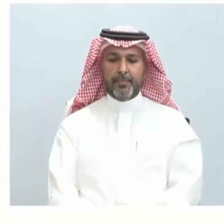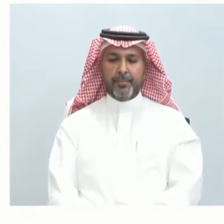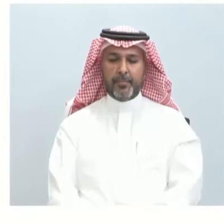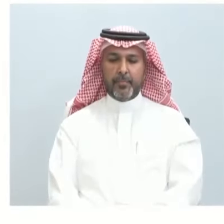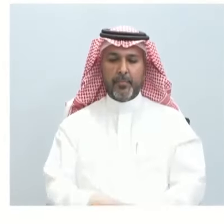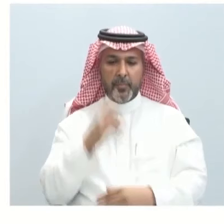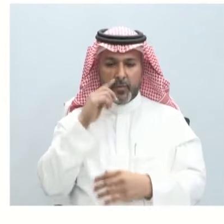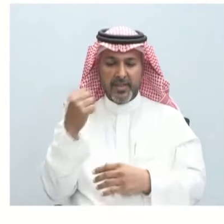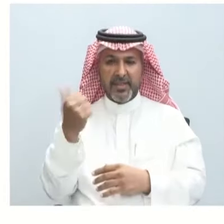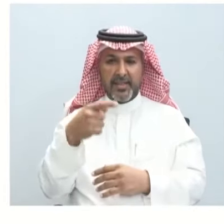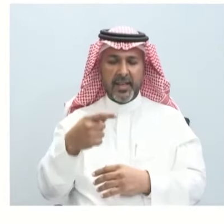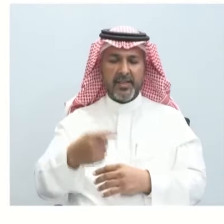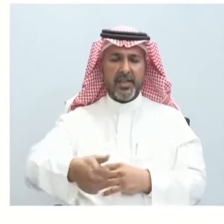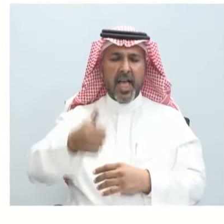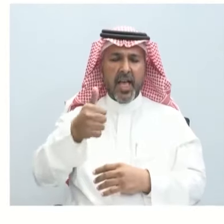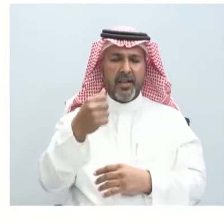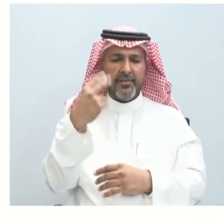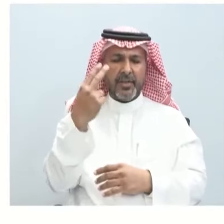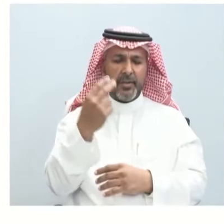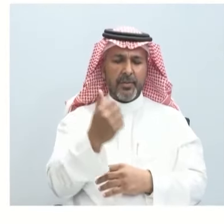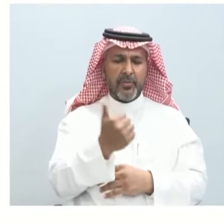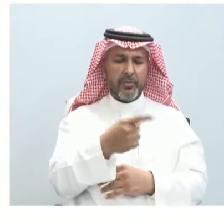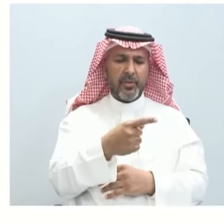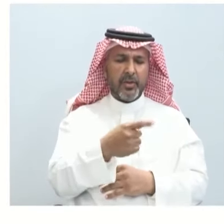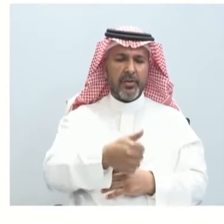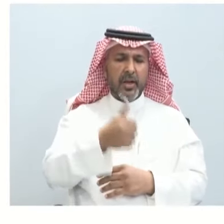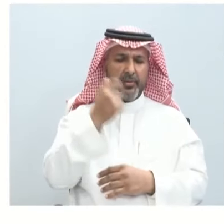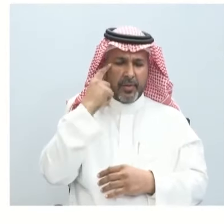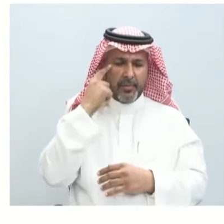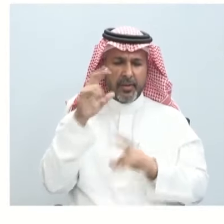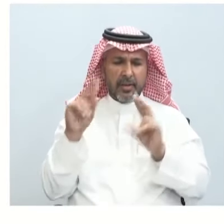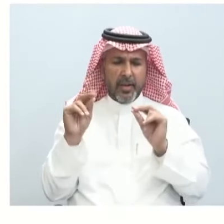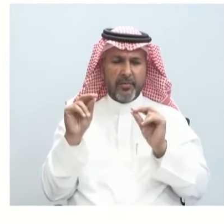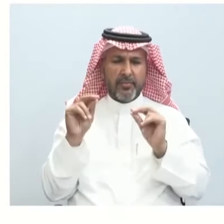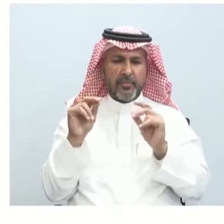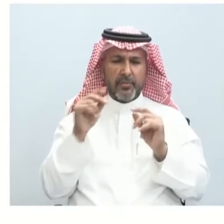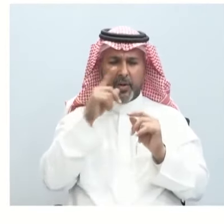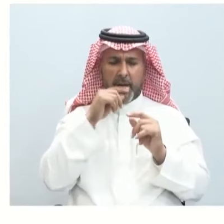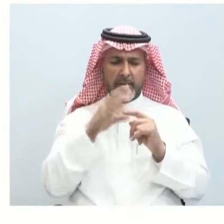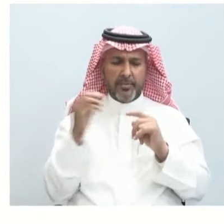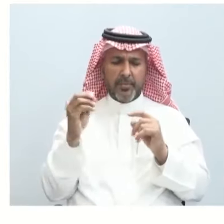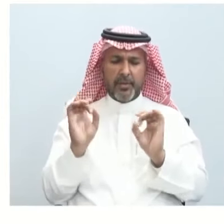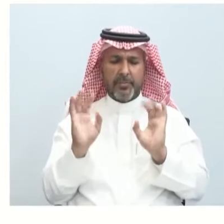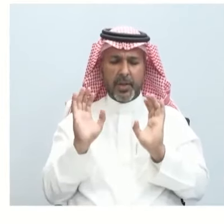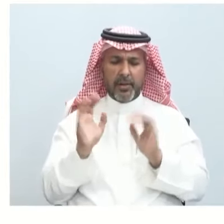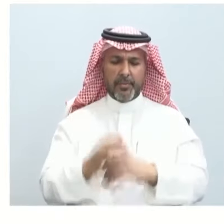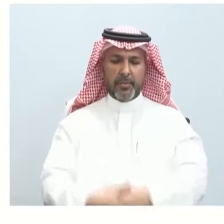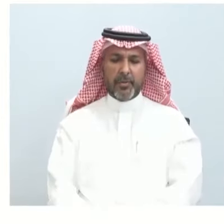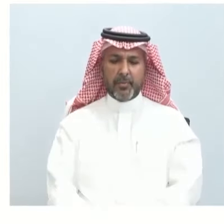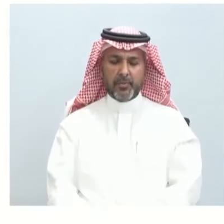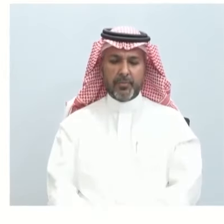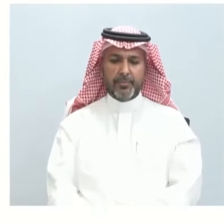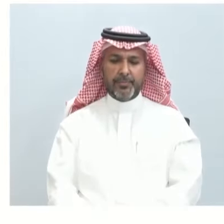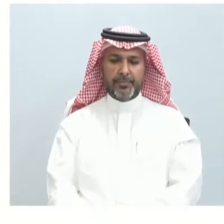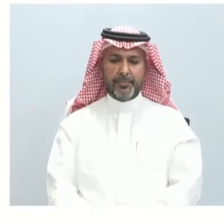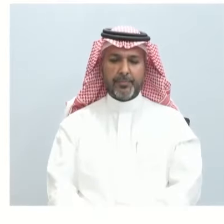تربيع نستطيع ان نختصرها ولكن ليقوم بتجميع الحدود بطرف ونرى ما هو ممكن نلاحظ